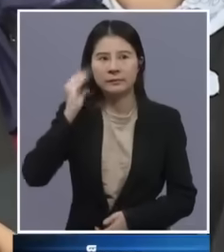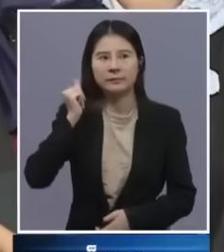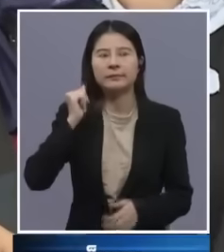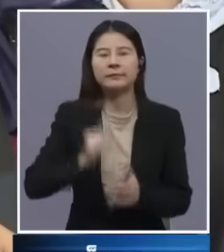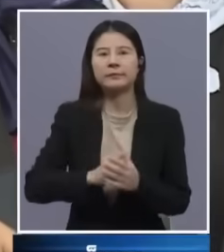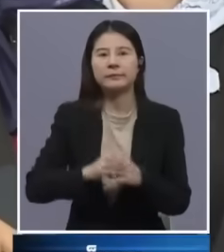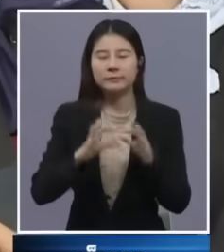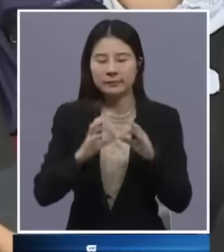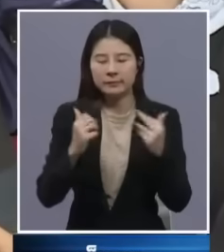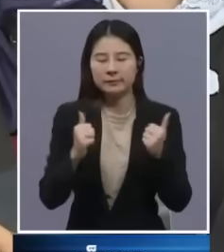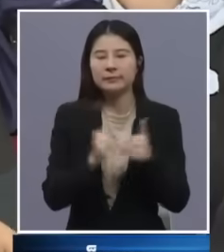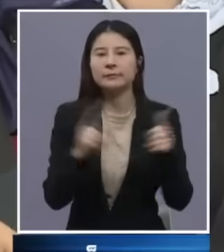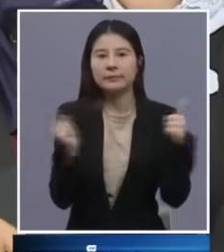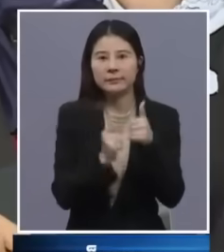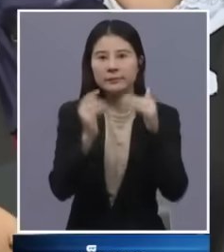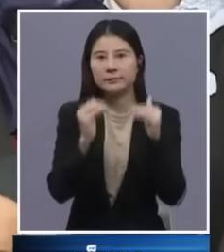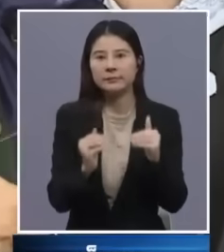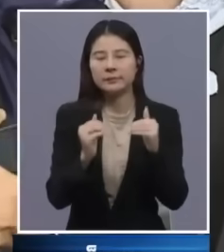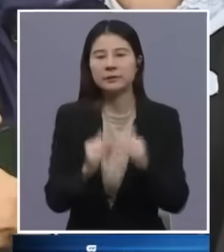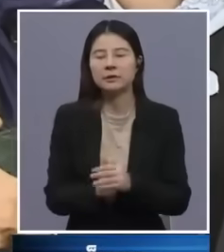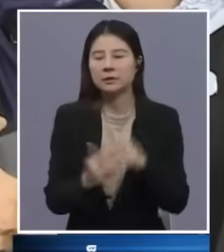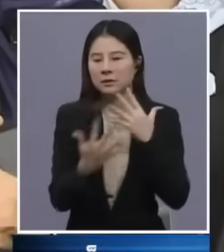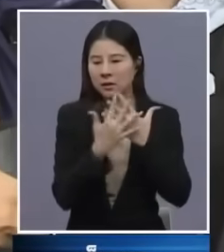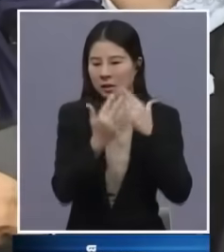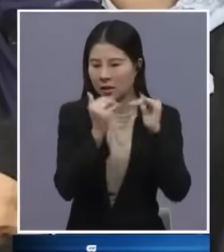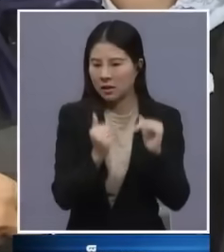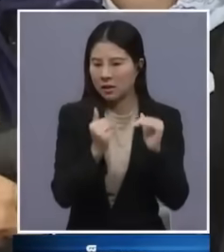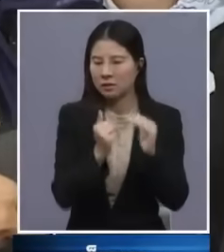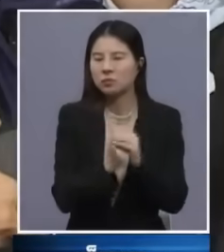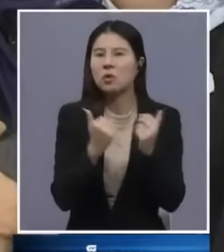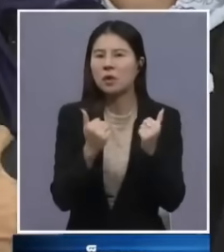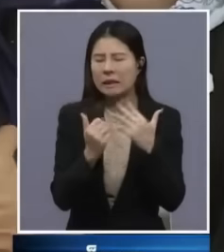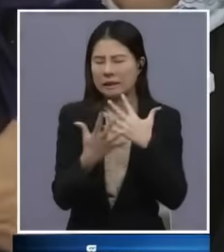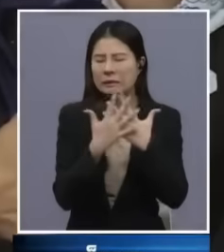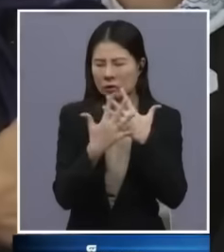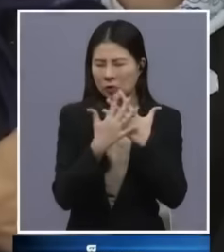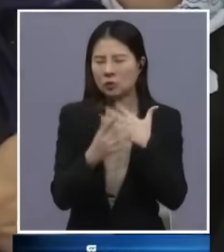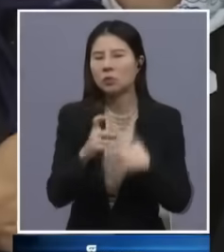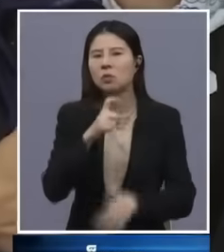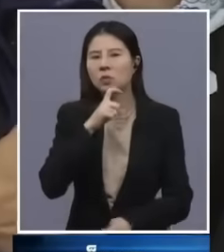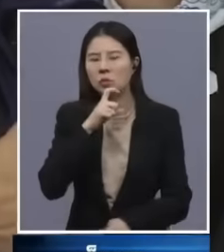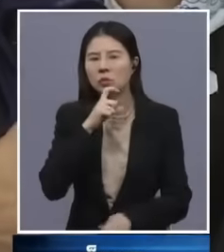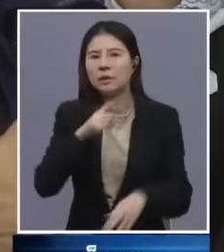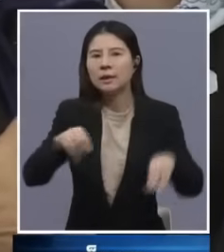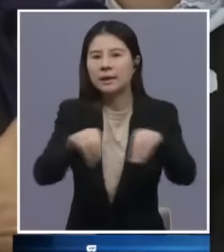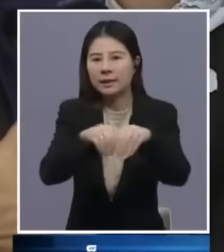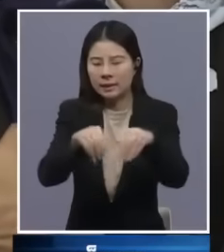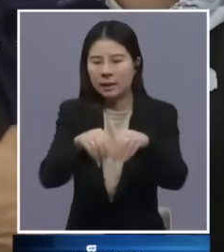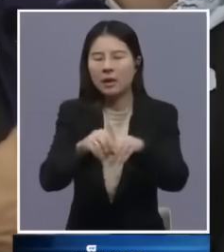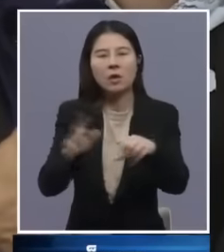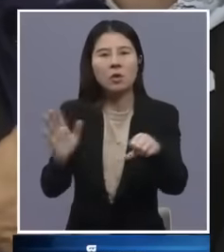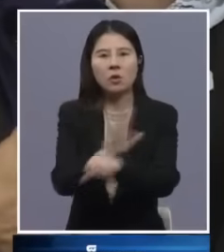การพระราชทานอภัยโทษมีการลดโทษแล้วก็เข้าจำคุกอยู่แล้วทั้งนี้ก็ใกล้ที่จะครบกำหนด